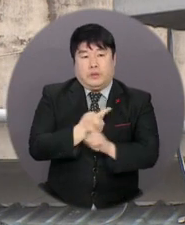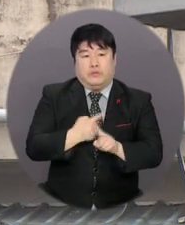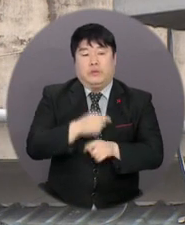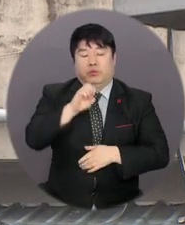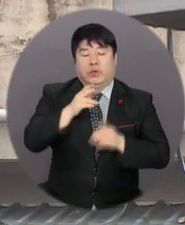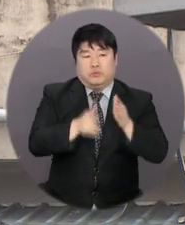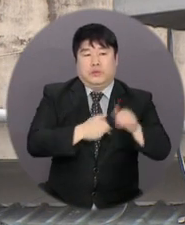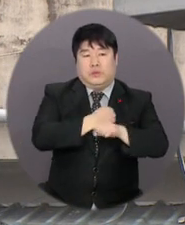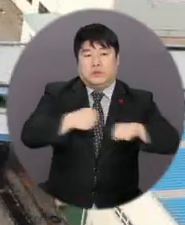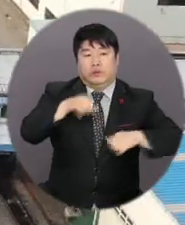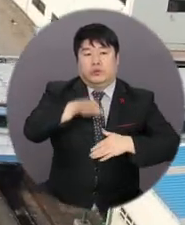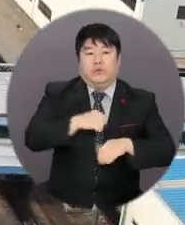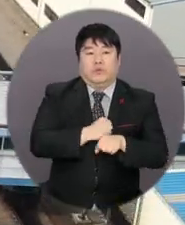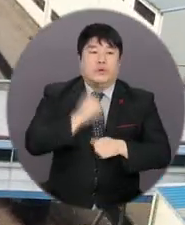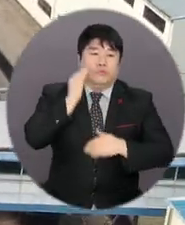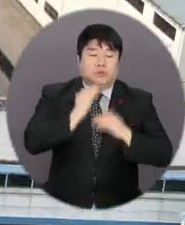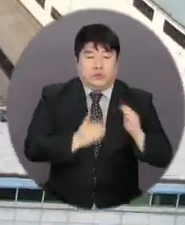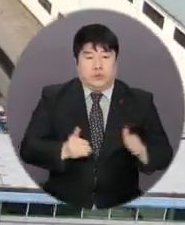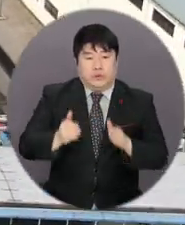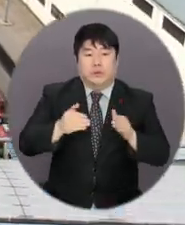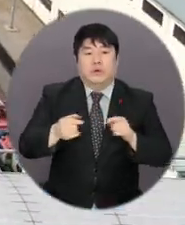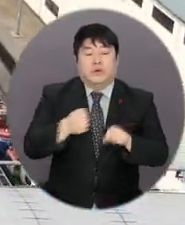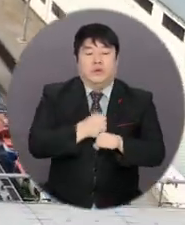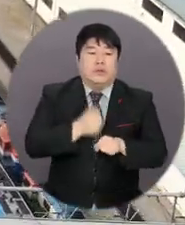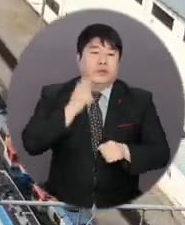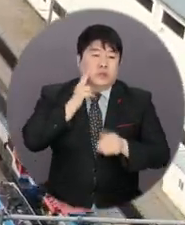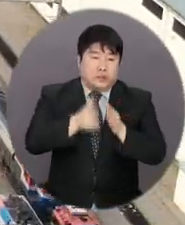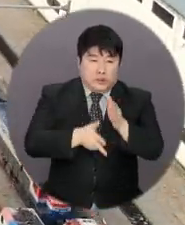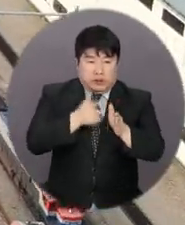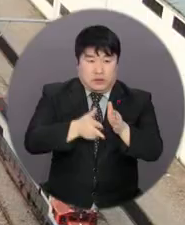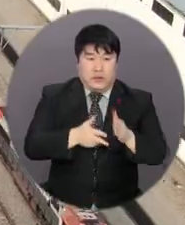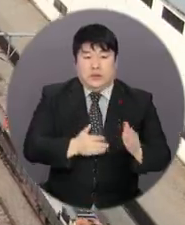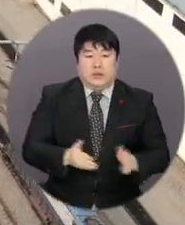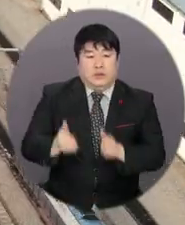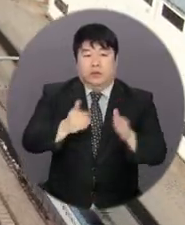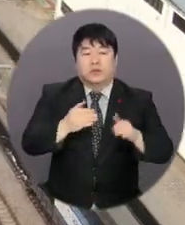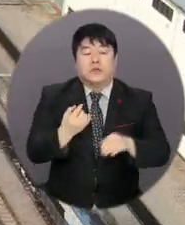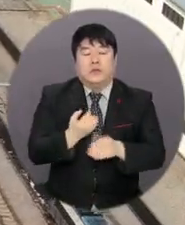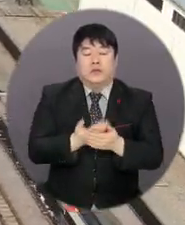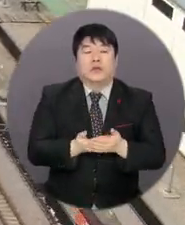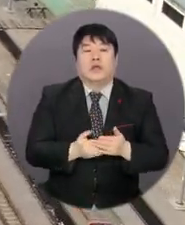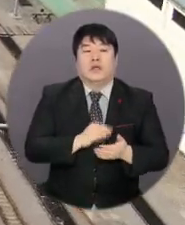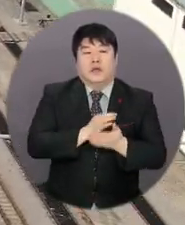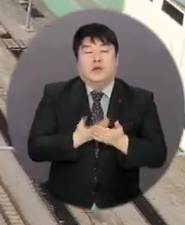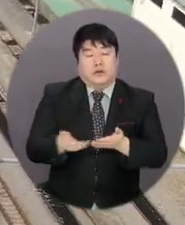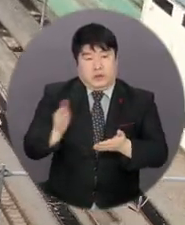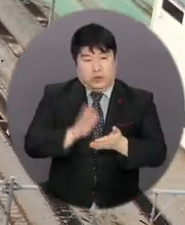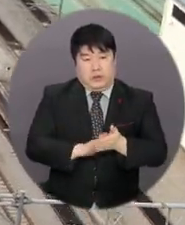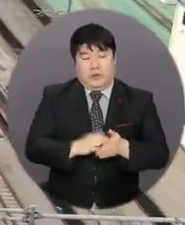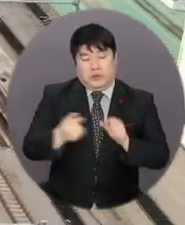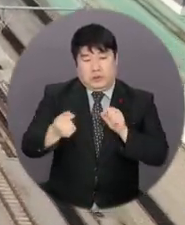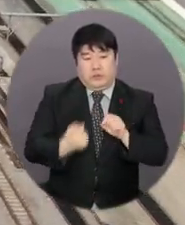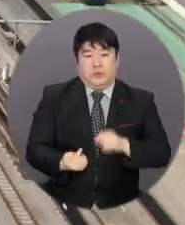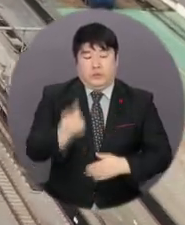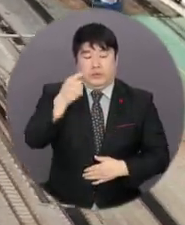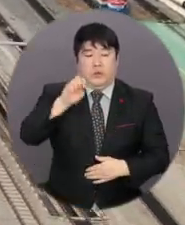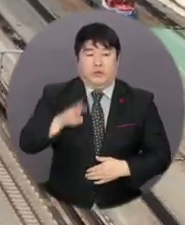광주역 광장과 푸른길 공원 사이 철길 등 기반시설을 정비해 접근성을 높이고 광주역